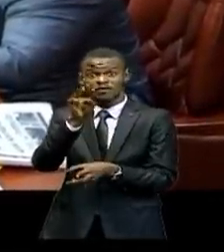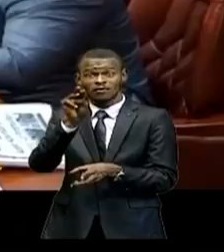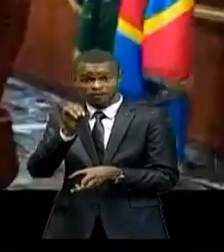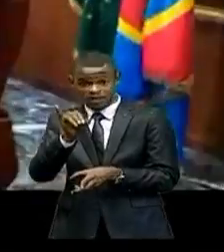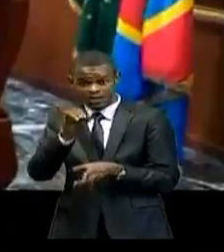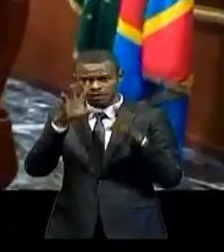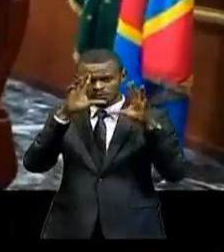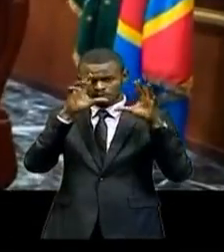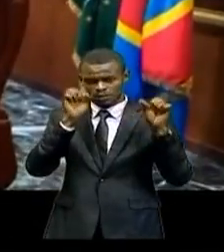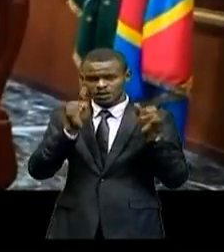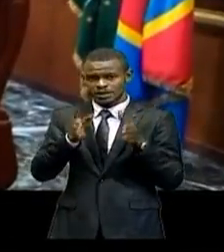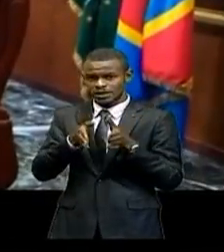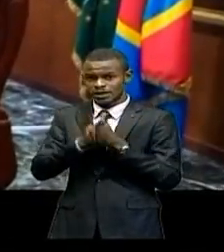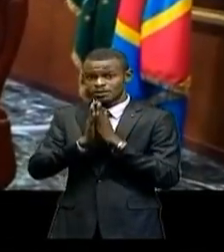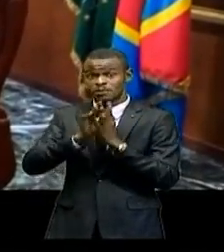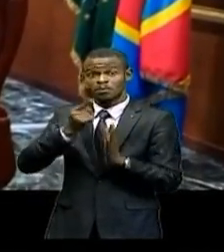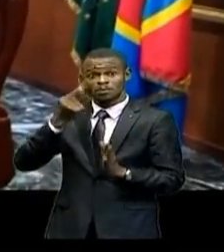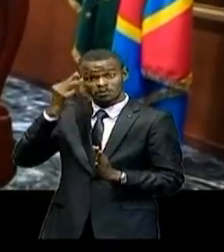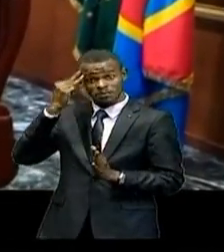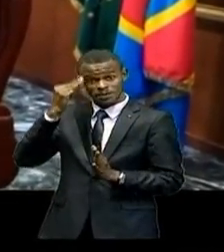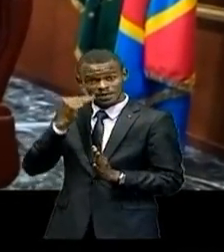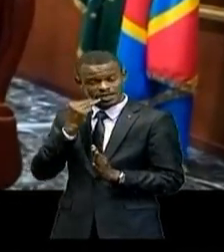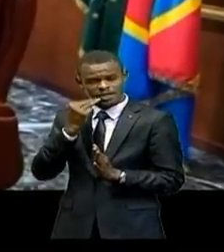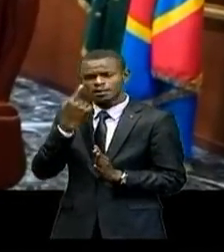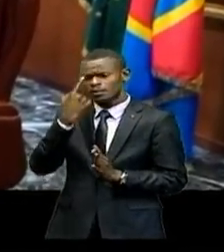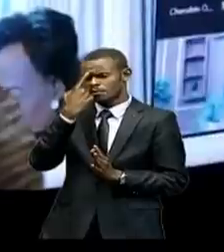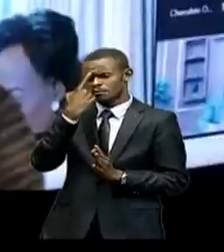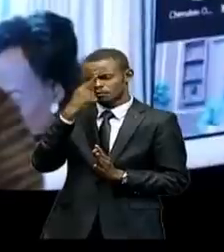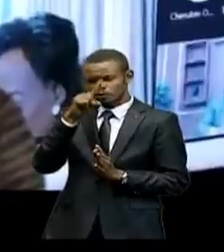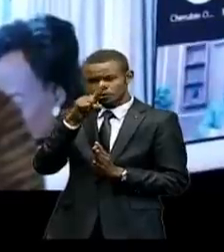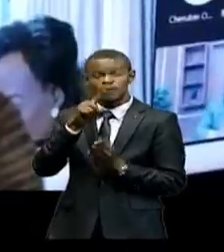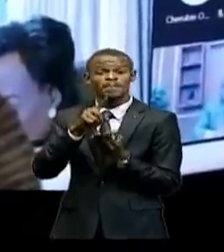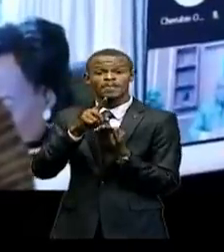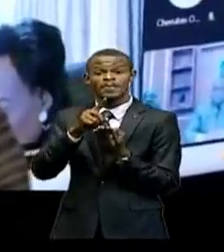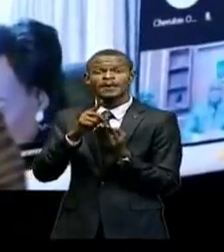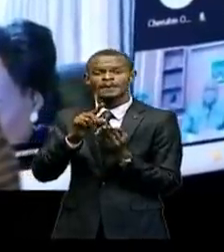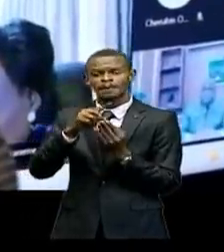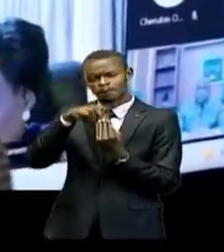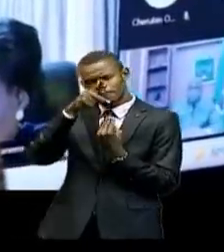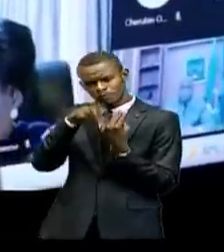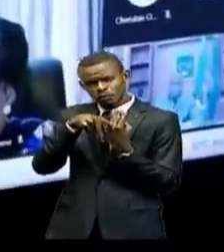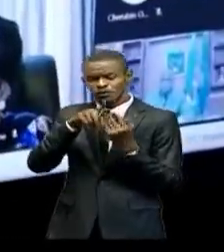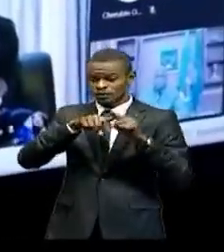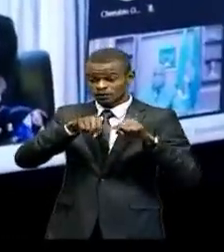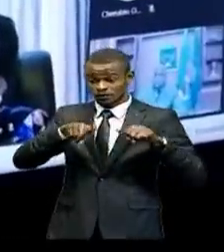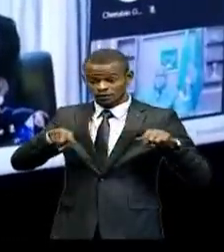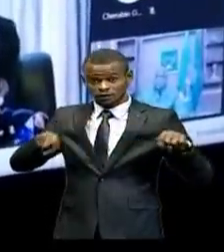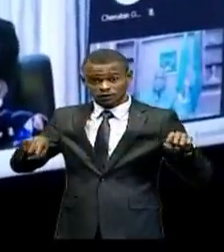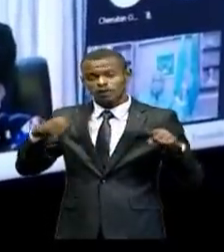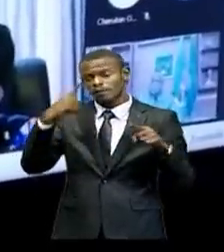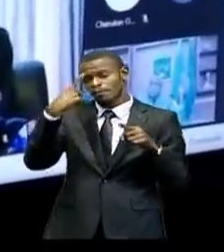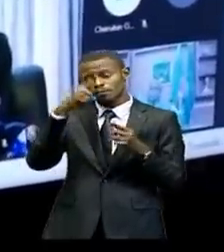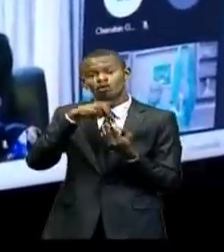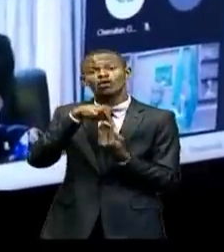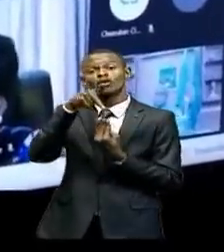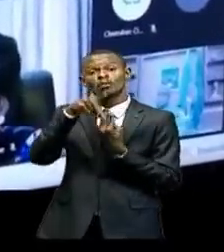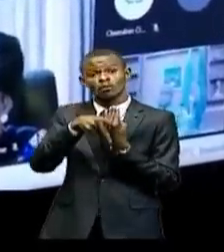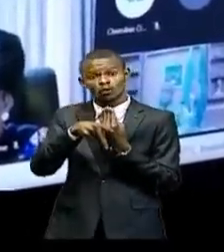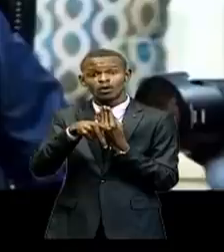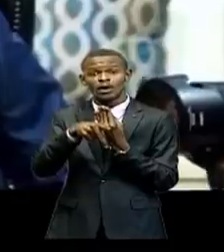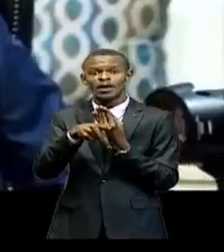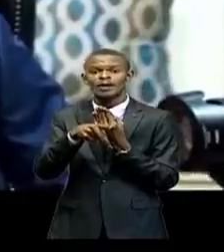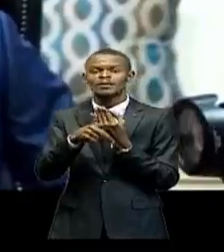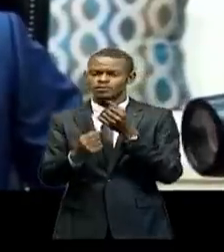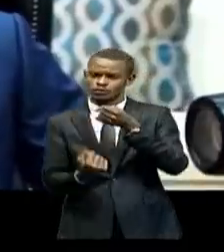ce que ces fonds soutiennent un programme ambitieux de réformes structurelles visant à promouvoir une croissance économique